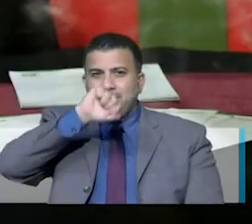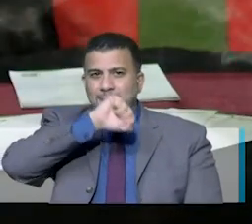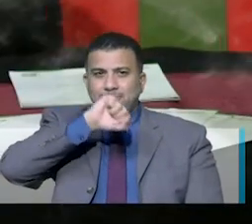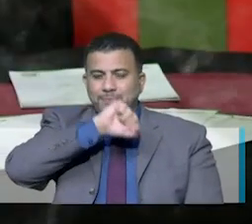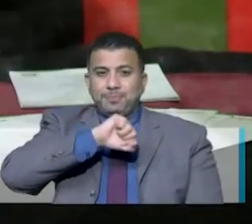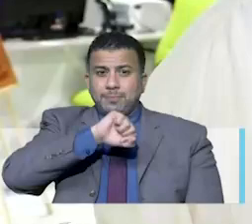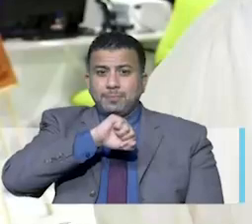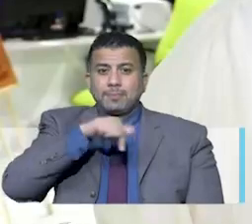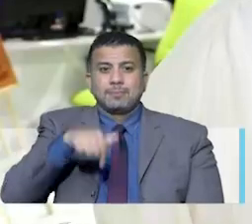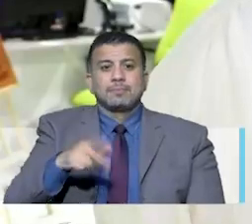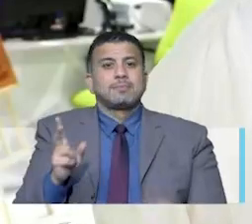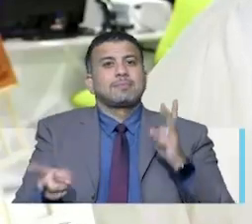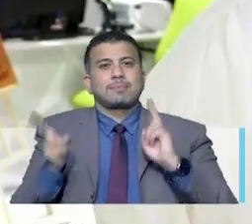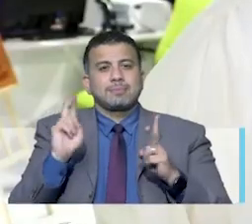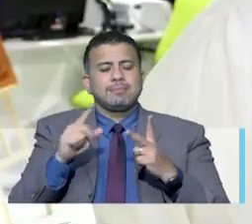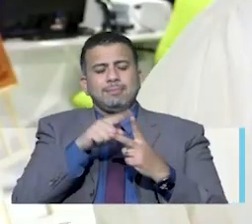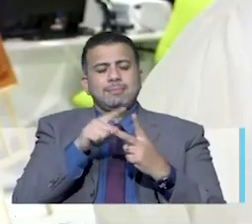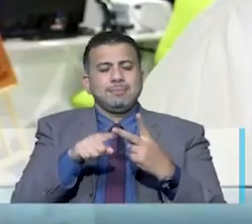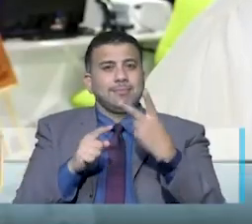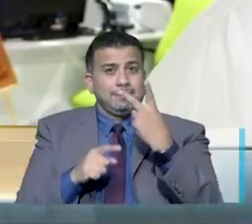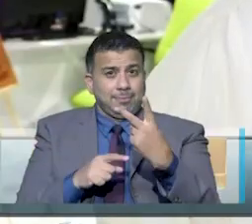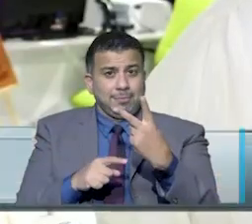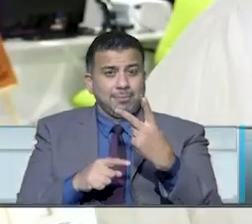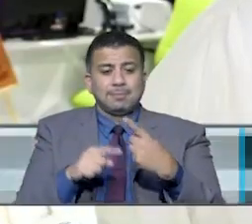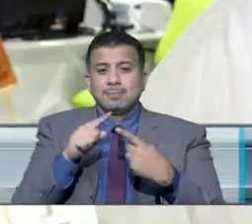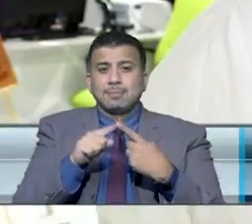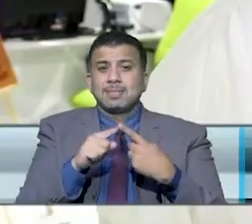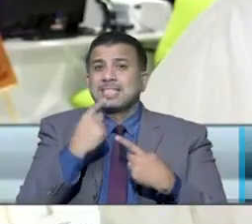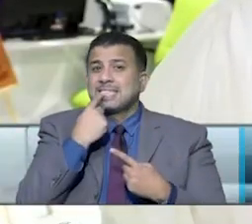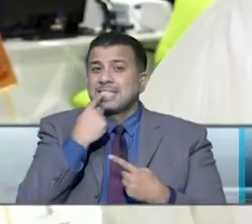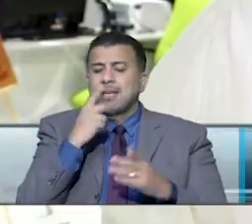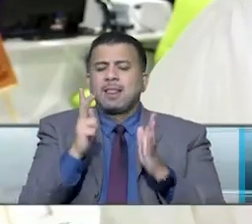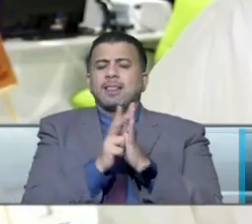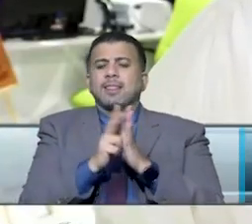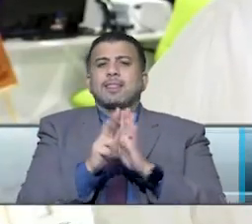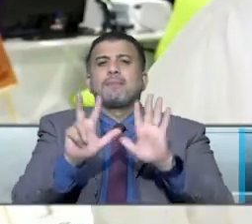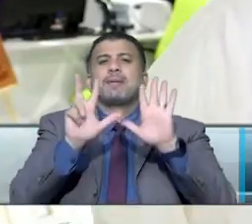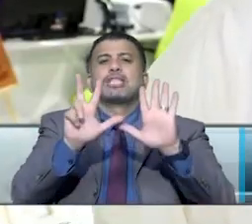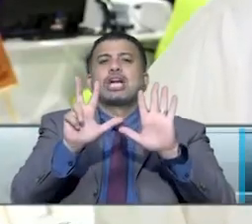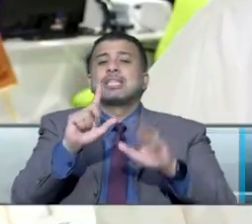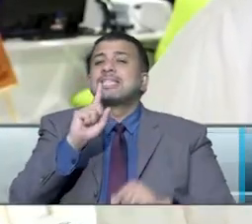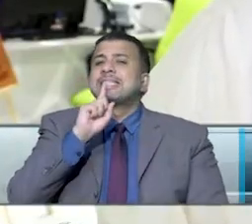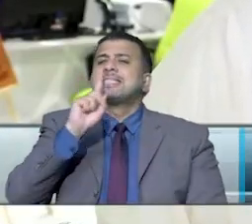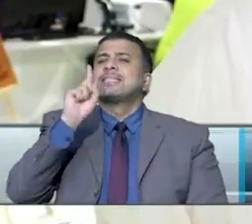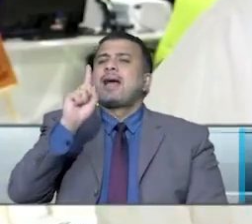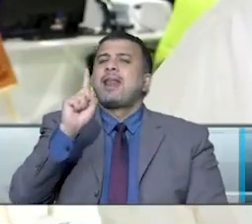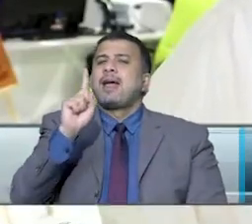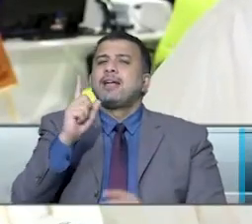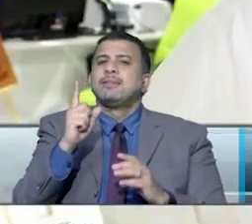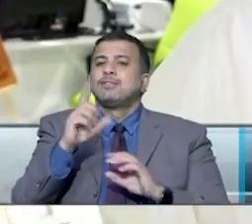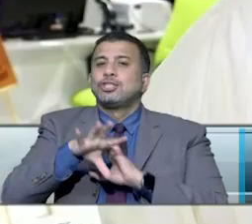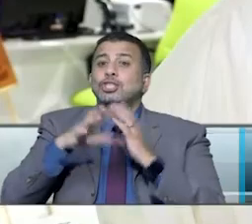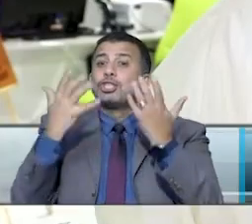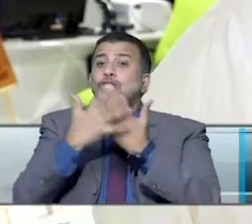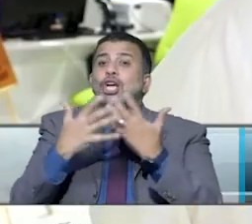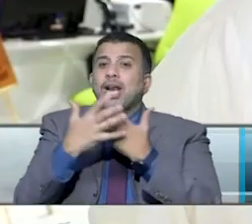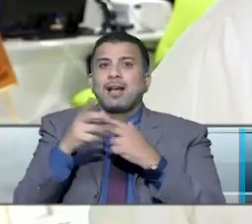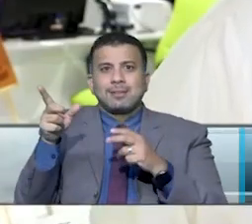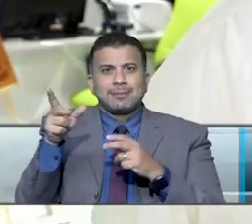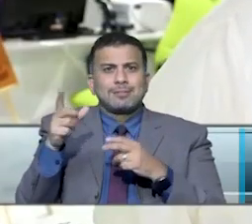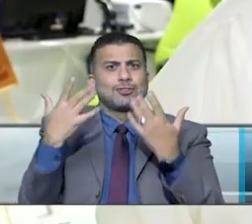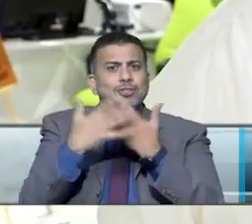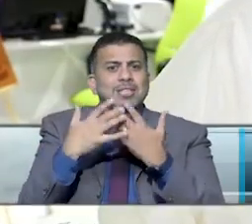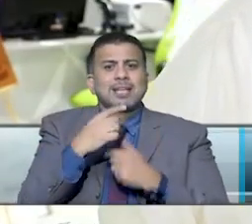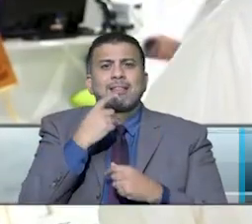احنا اليوم نحتفل ب مناسبتين المناسبه الاولى هي مرور 18 سنه على تاسيس تاسيس الشركه وفي نفس